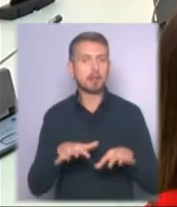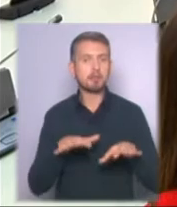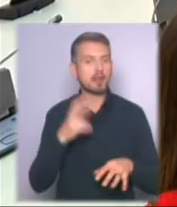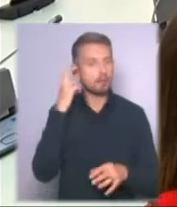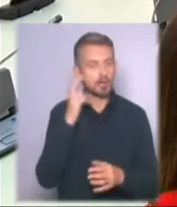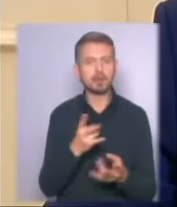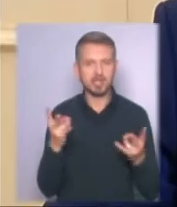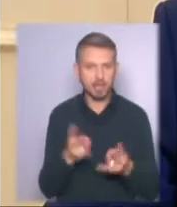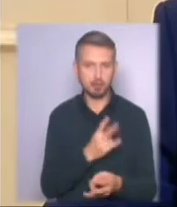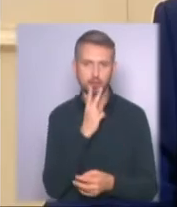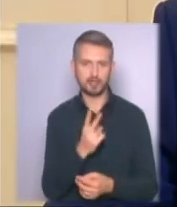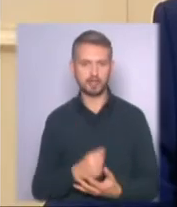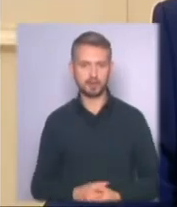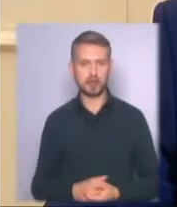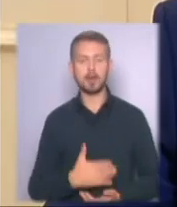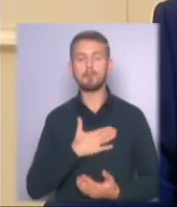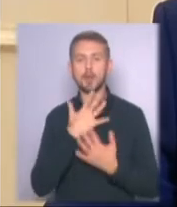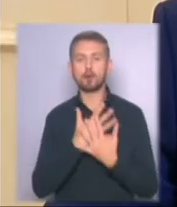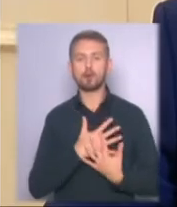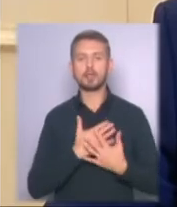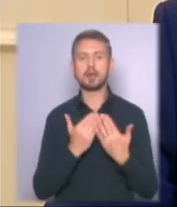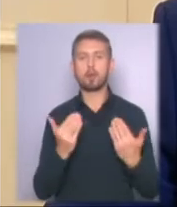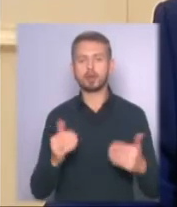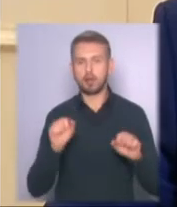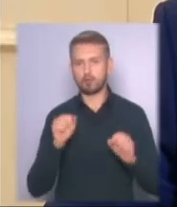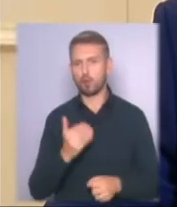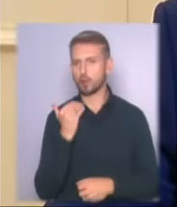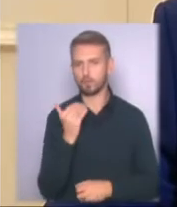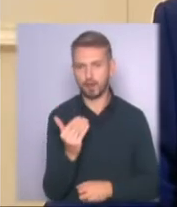варто відвідати. Мій улюблений музей можу вам